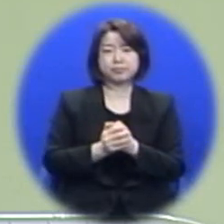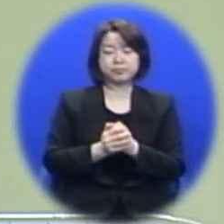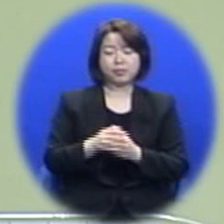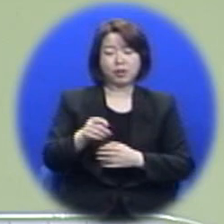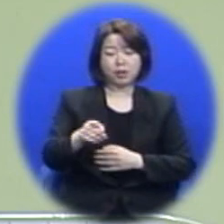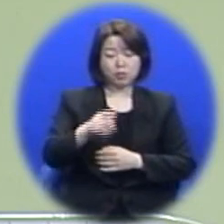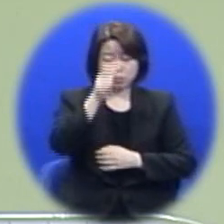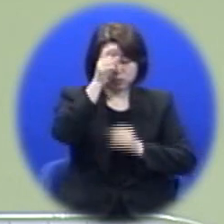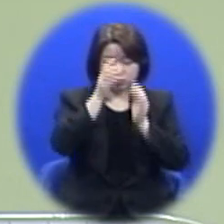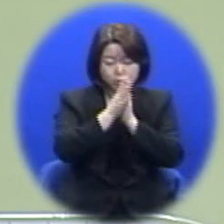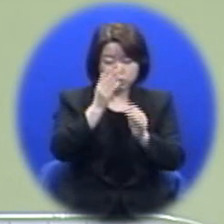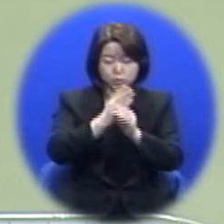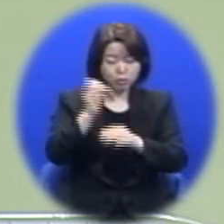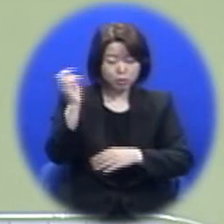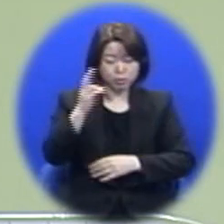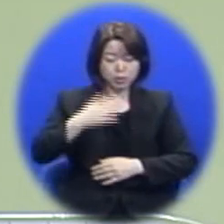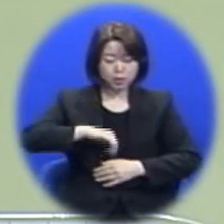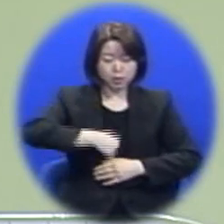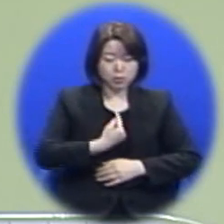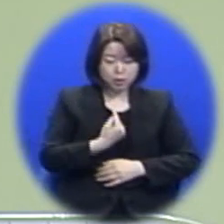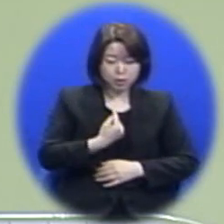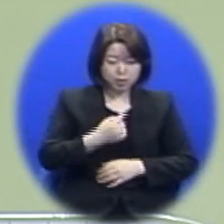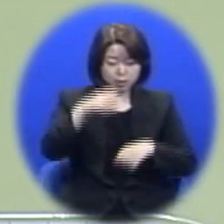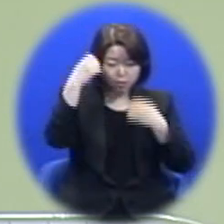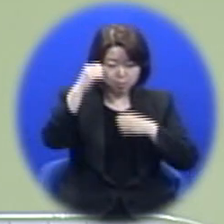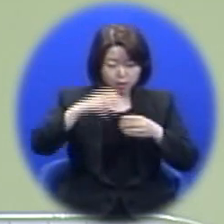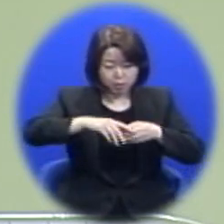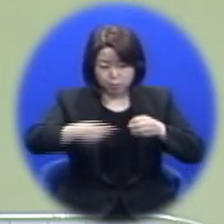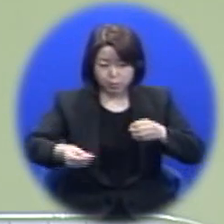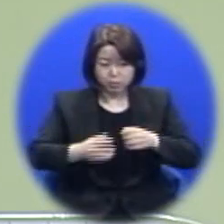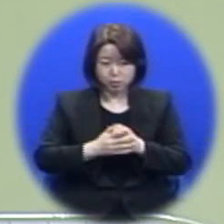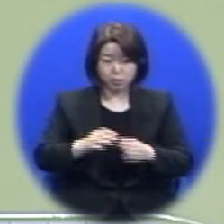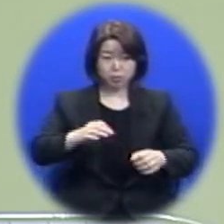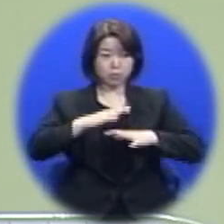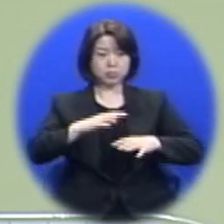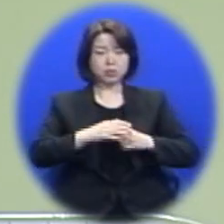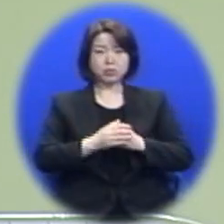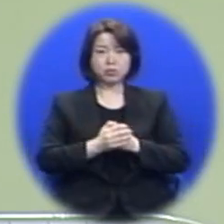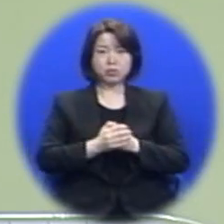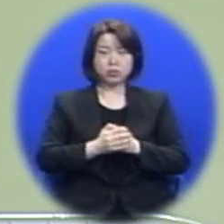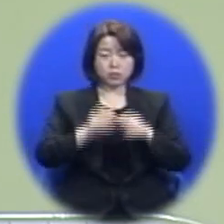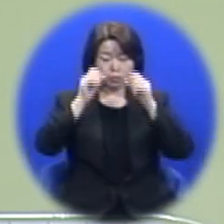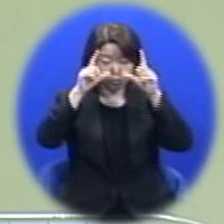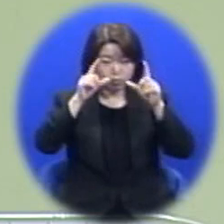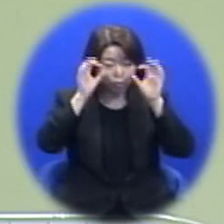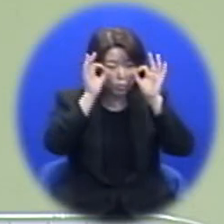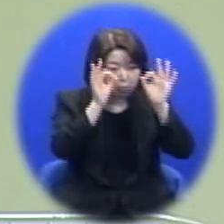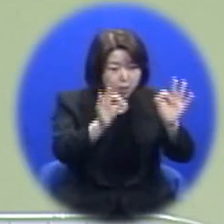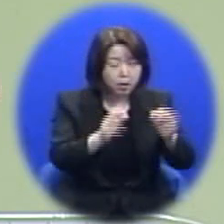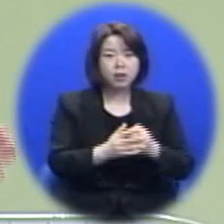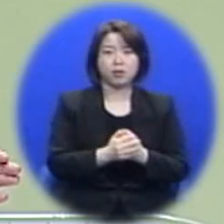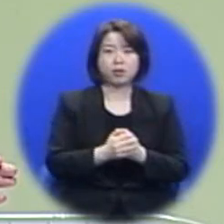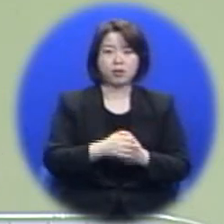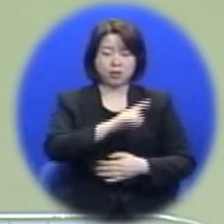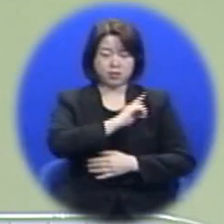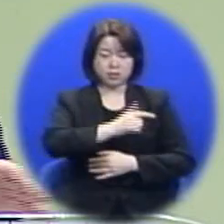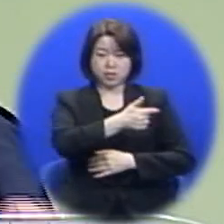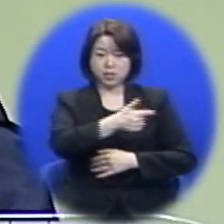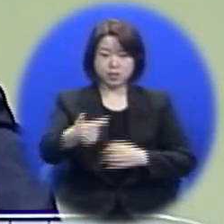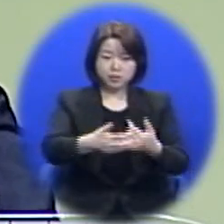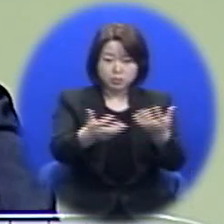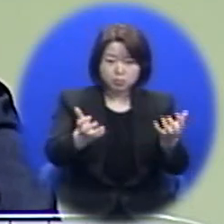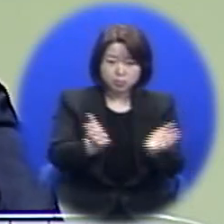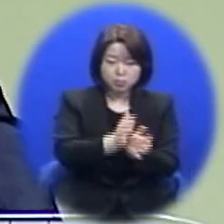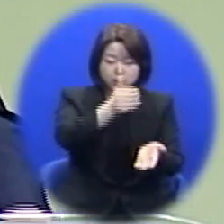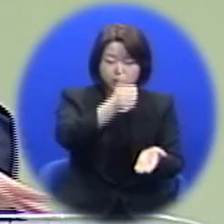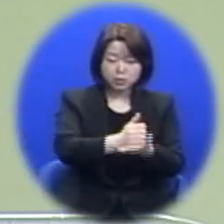2분은 기도 하다가 갑자기 누가 자기 발에 신발을 벗기 니까 깜짝 놀라서 보니까 제일 큰 분파의 지도자가